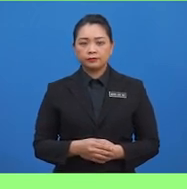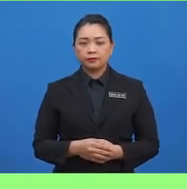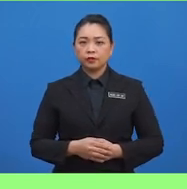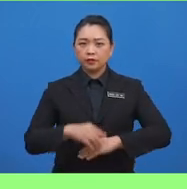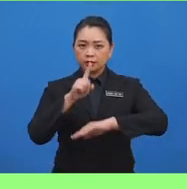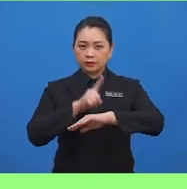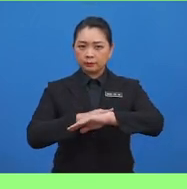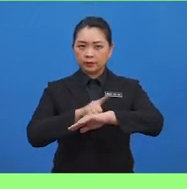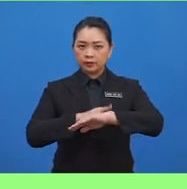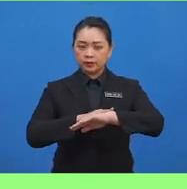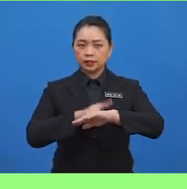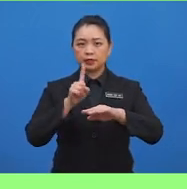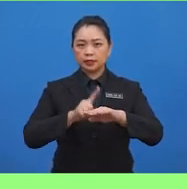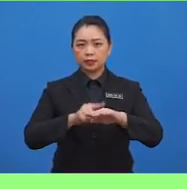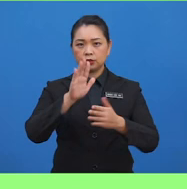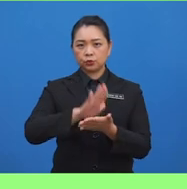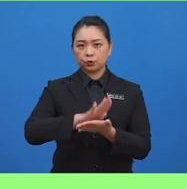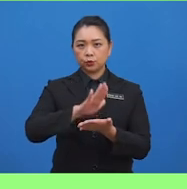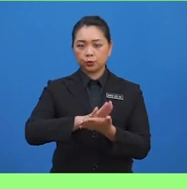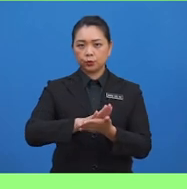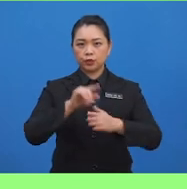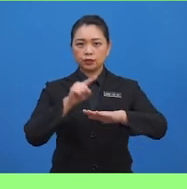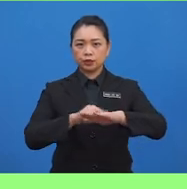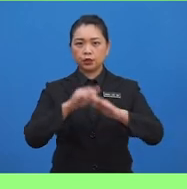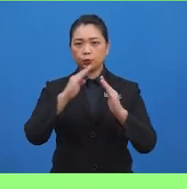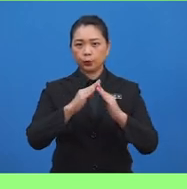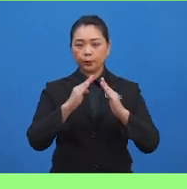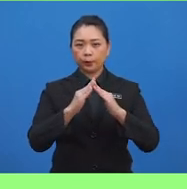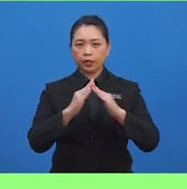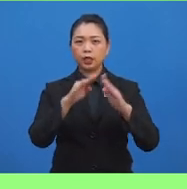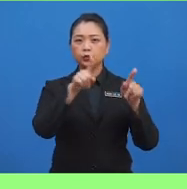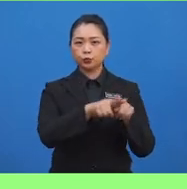Hai semua sedih sekolah di rumah juga